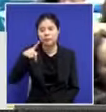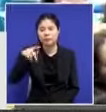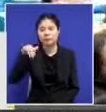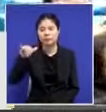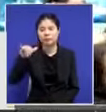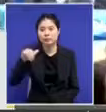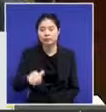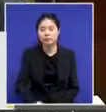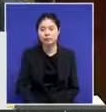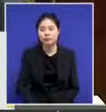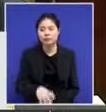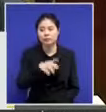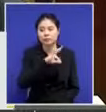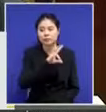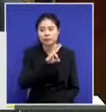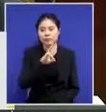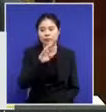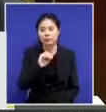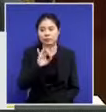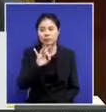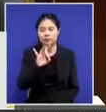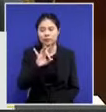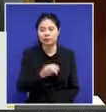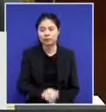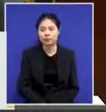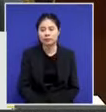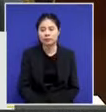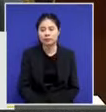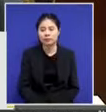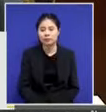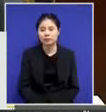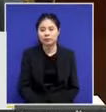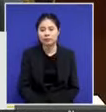ครับ 748นายเอี่ยมทองใจสด